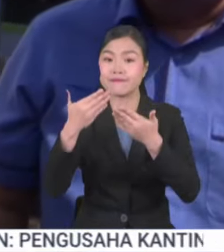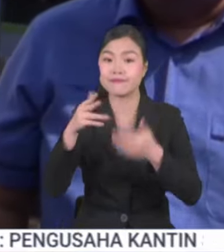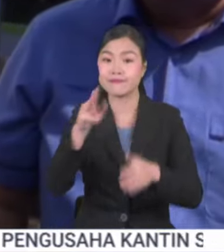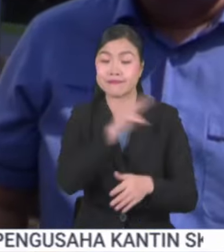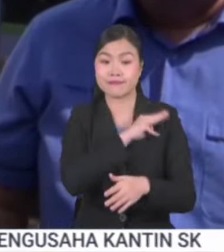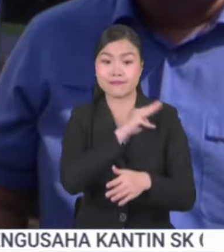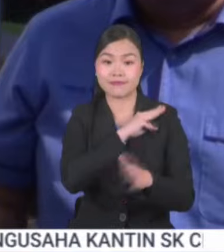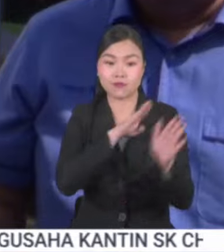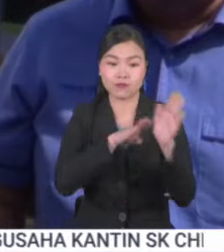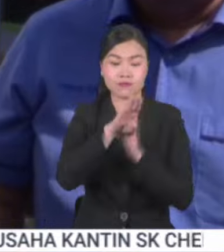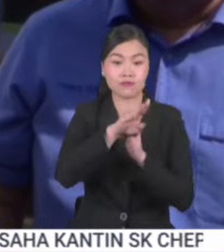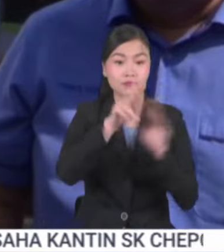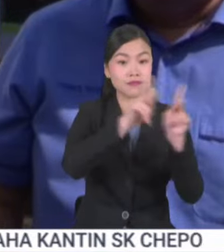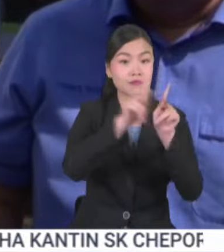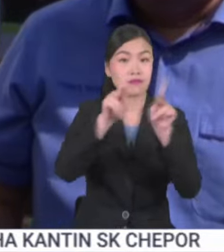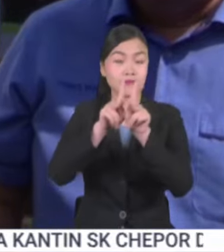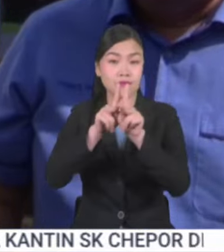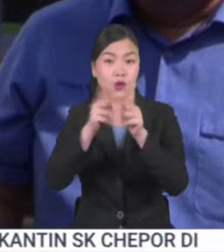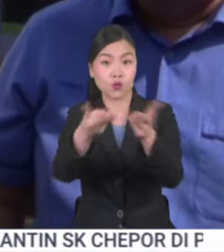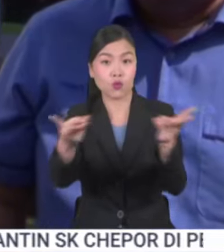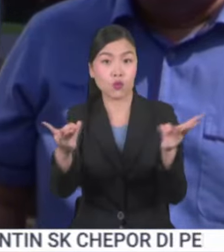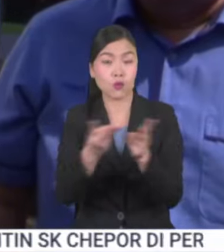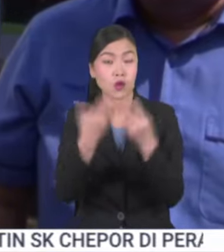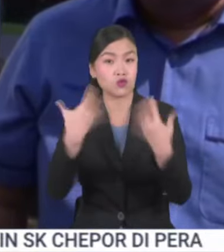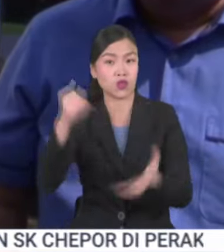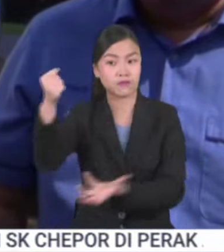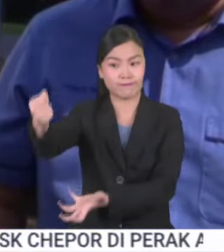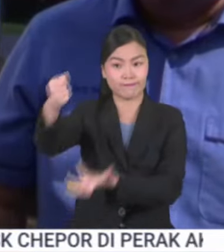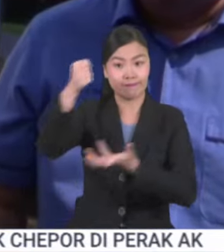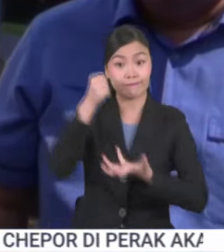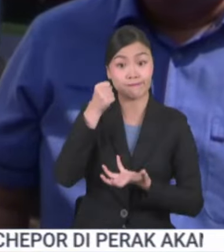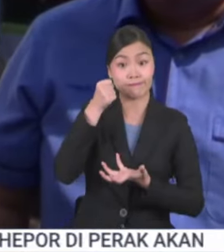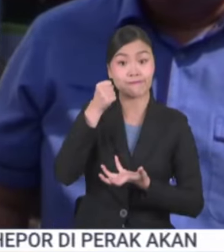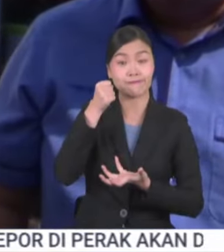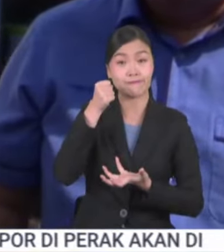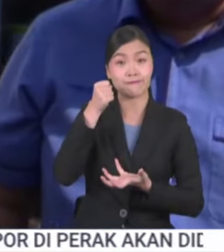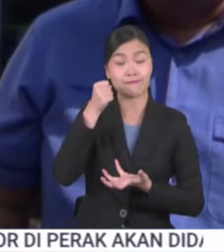Kementerian Kemajuan Desa dan Wilayah yang telah memperuntukkan